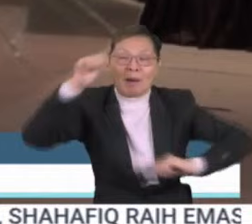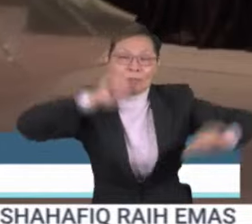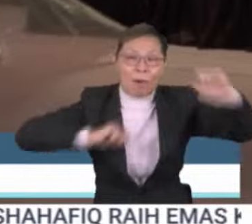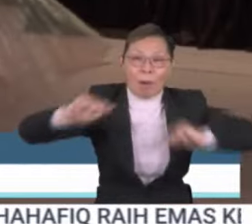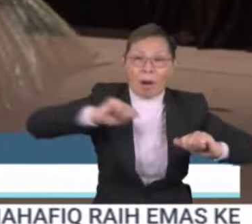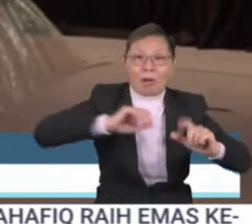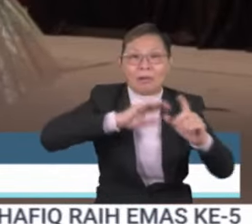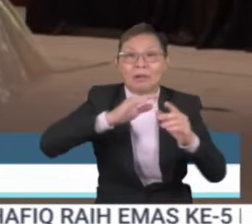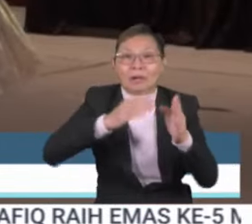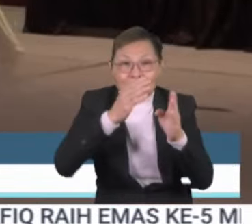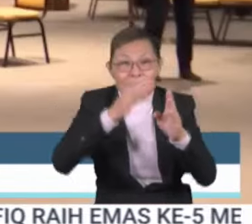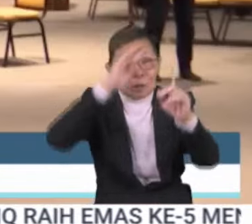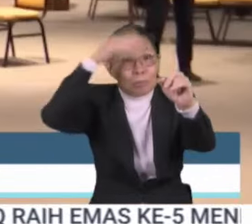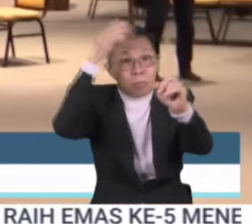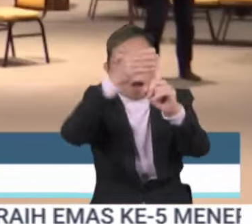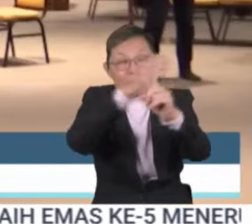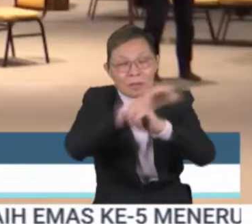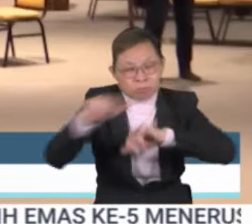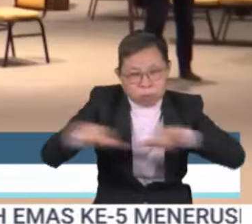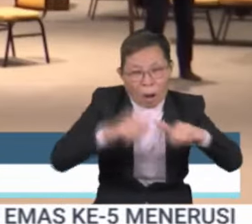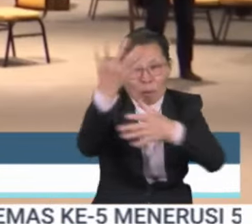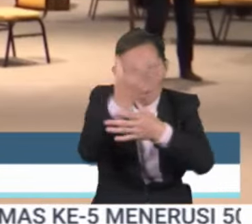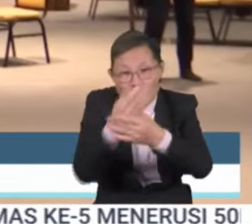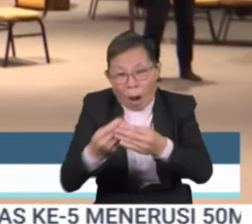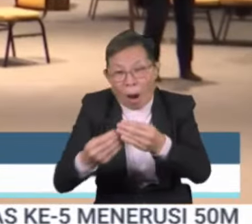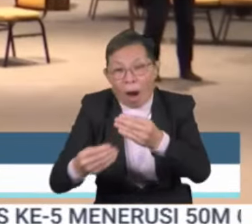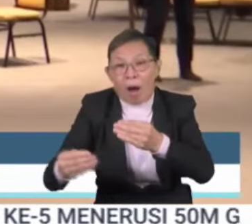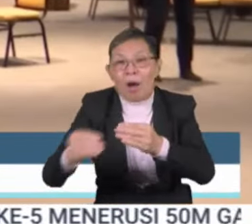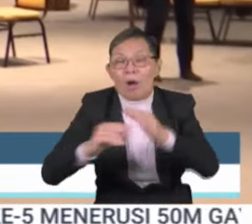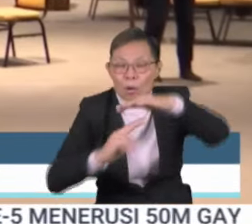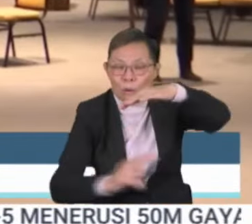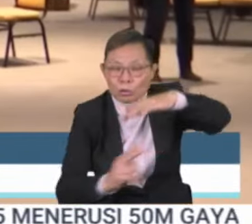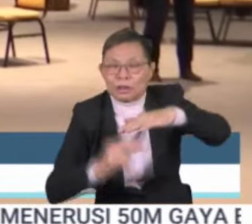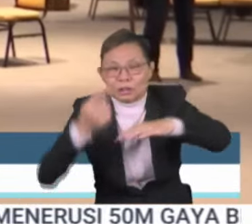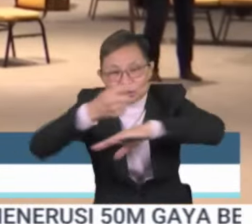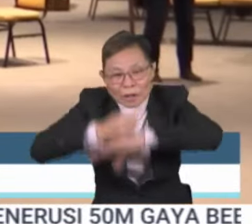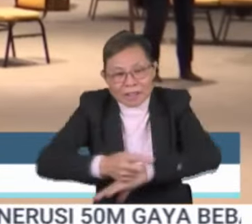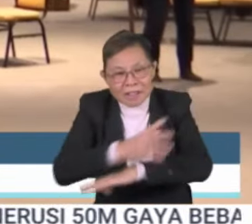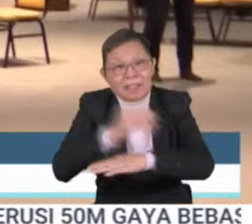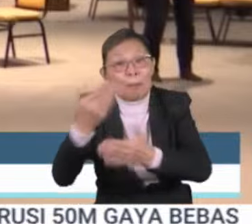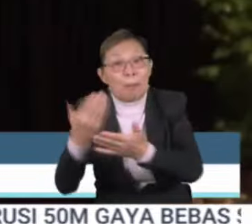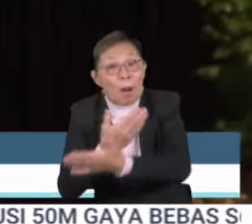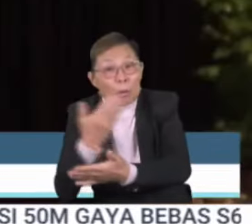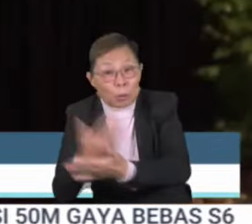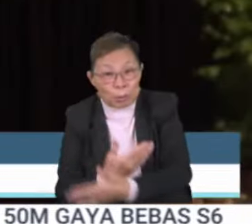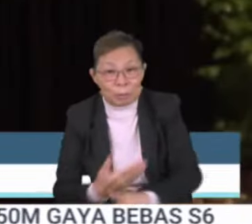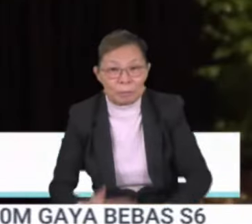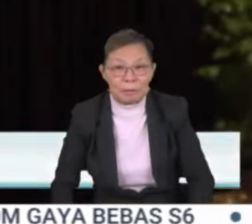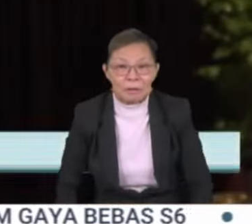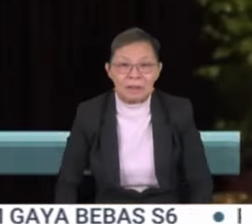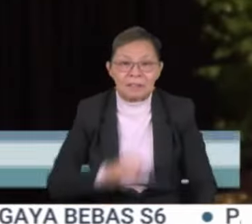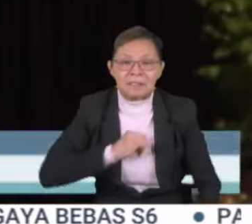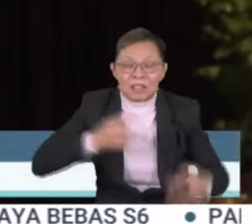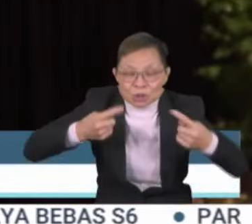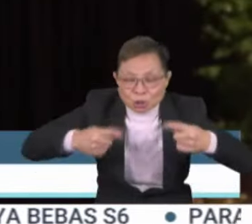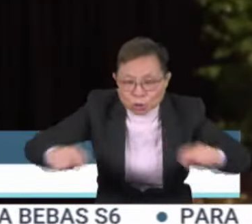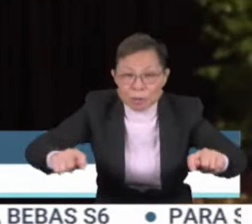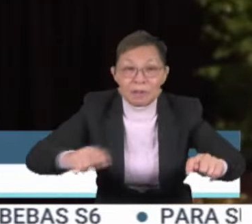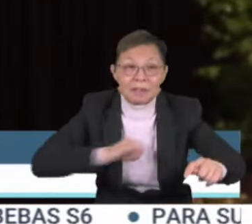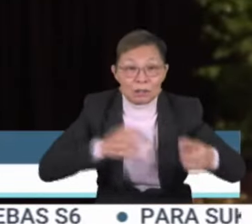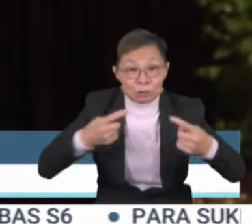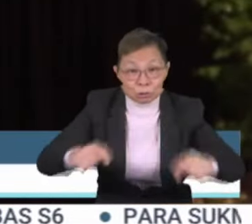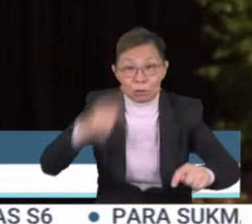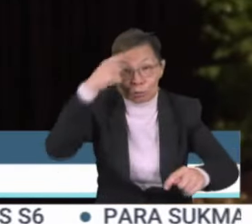lebih terarah dan dinamik dengan menerapkan unsur-unsur tradisional dan moden. Ya, saya cuba untuk